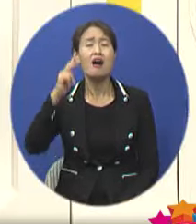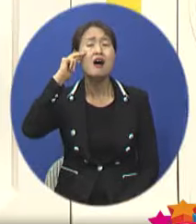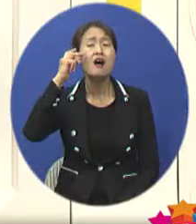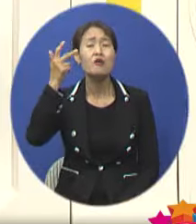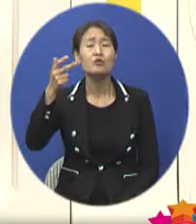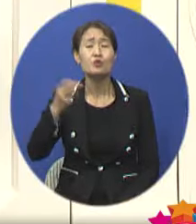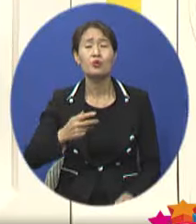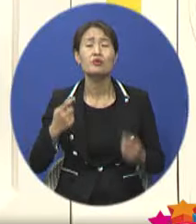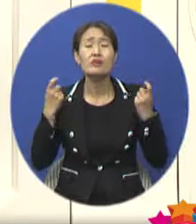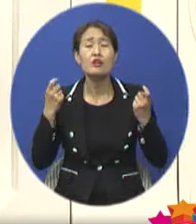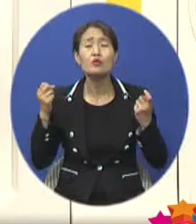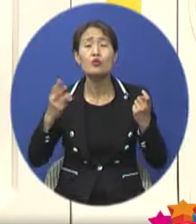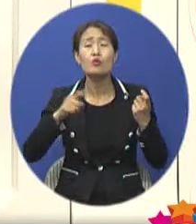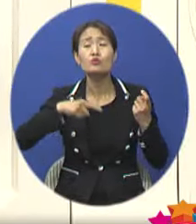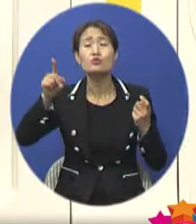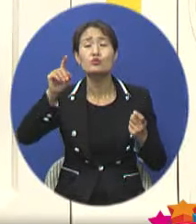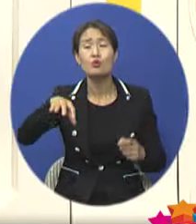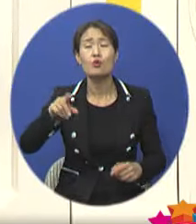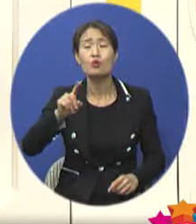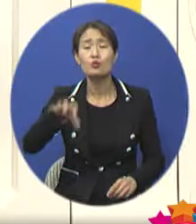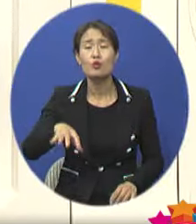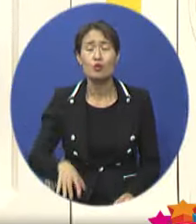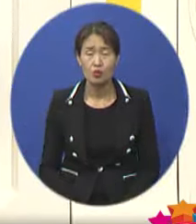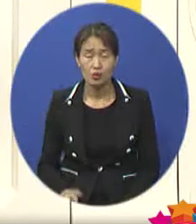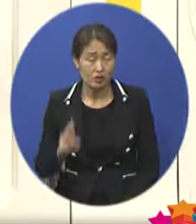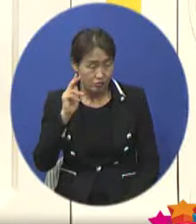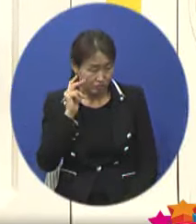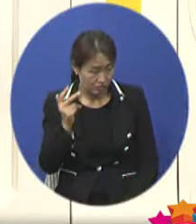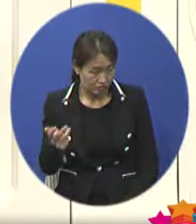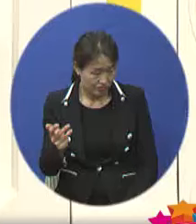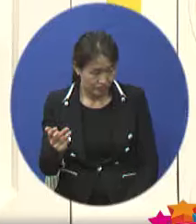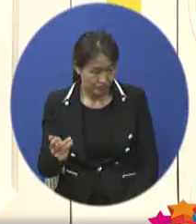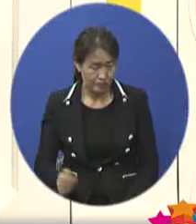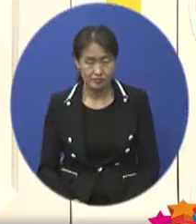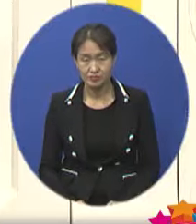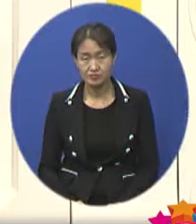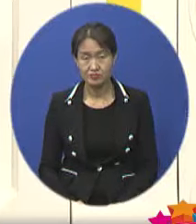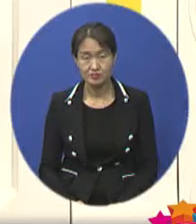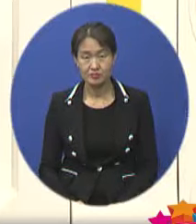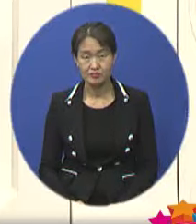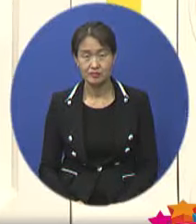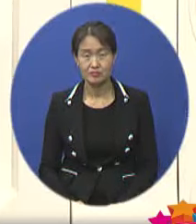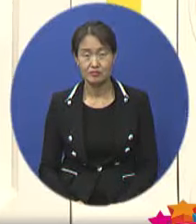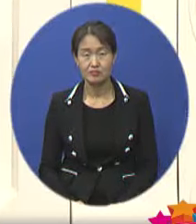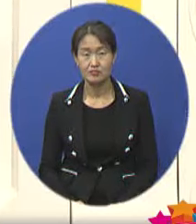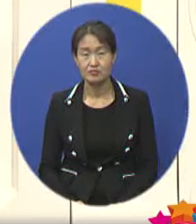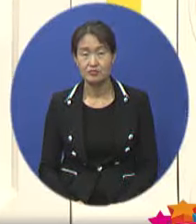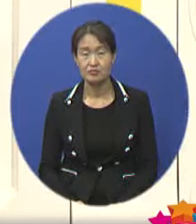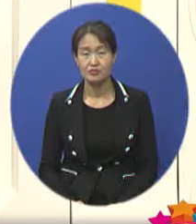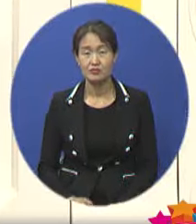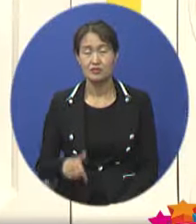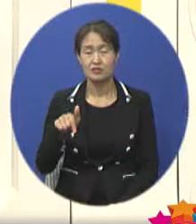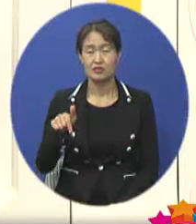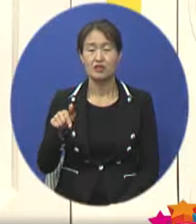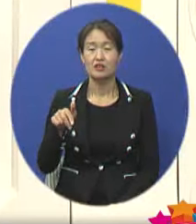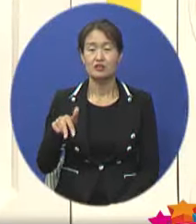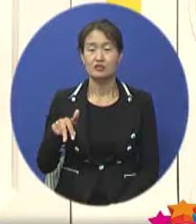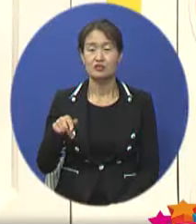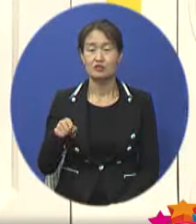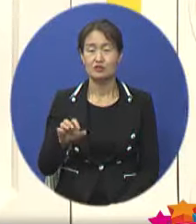또 어디 가실 계획이세요? 다음 주에는요. 네. 좀 정동진이야.